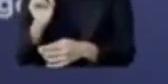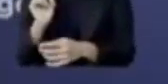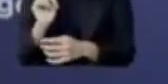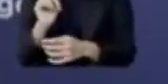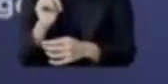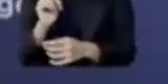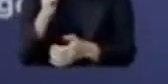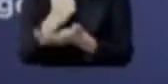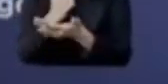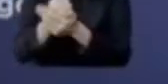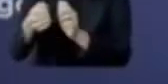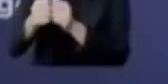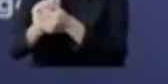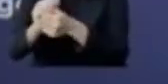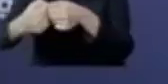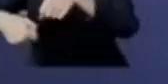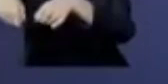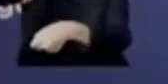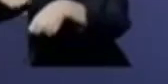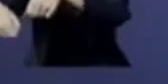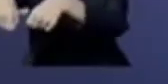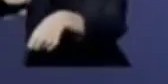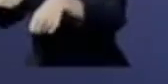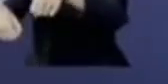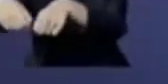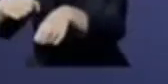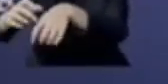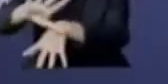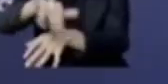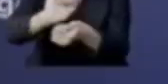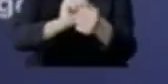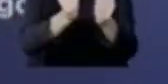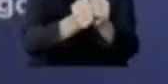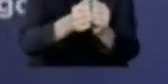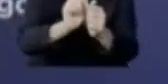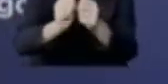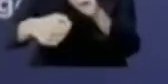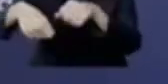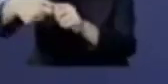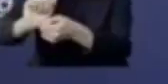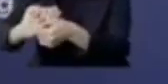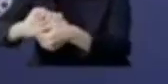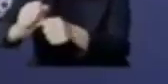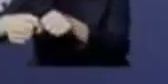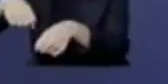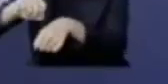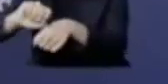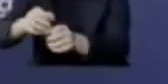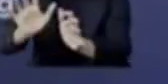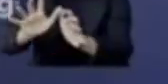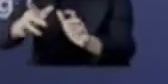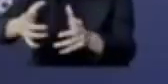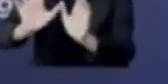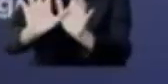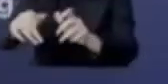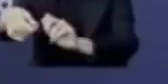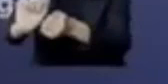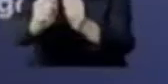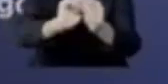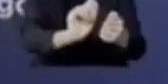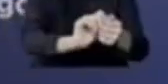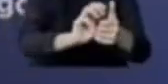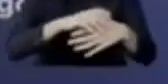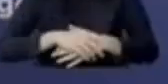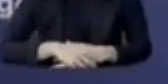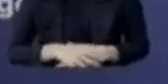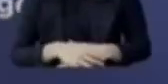yaitu pemeriksaan laboratorium terhadap kasus yang ditemukan secara masif, ini memberikan gambaran bahwa kita